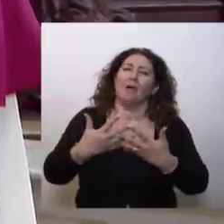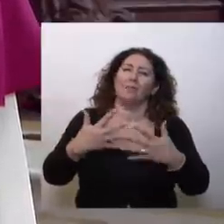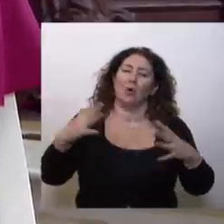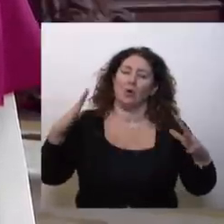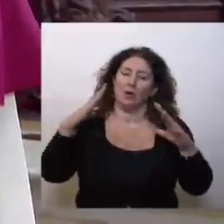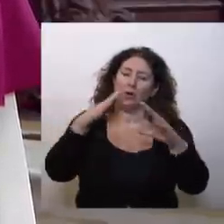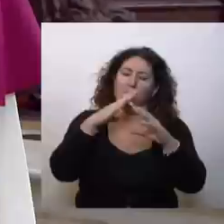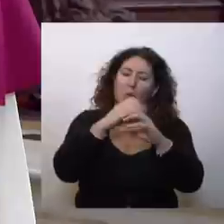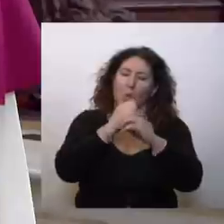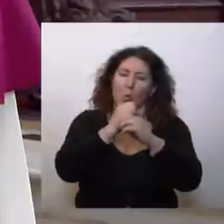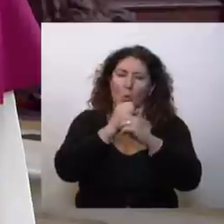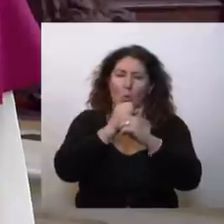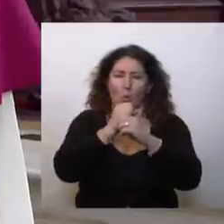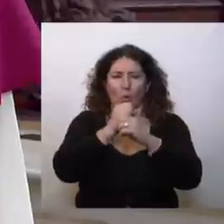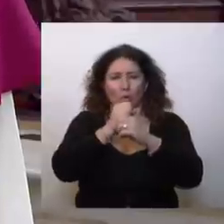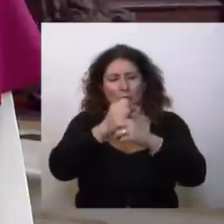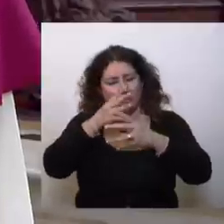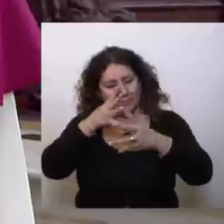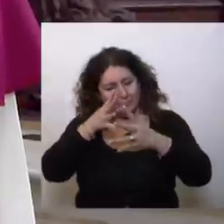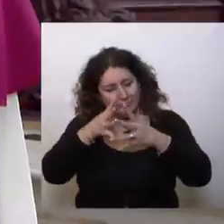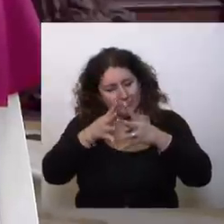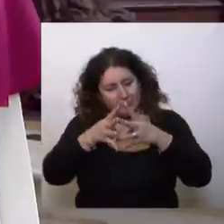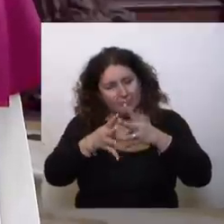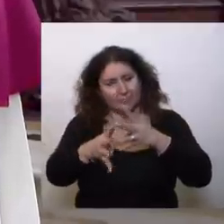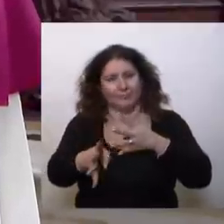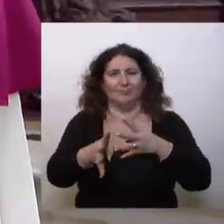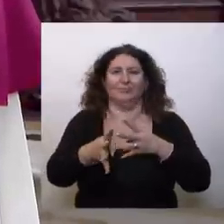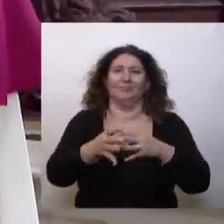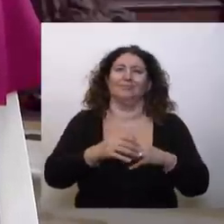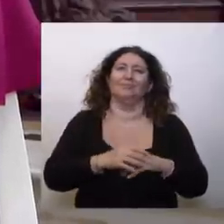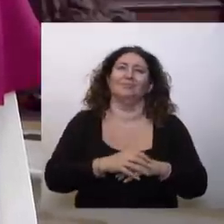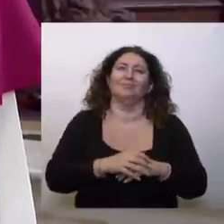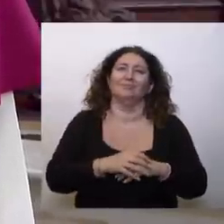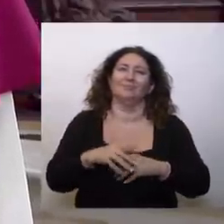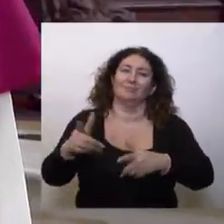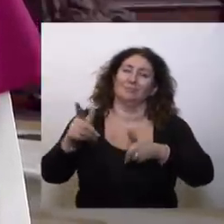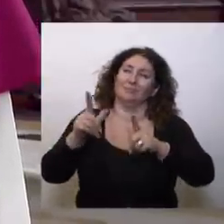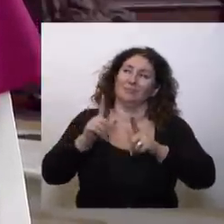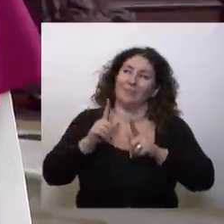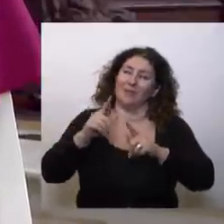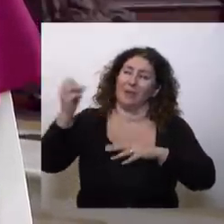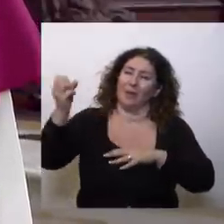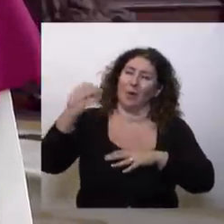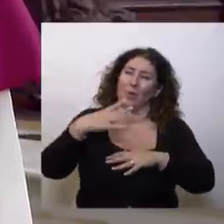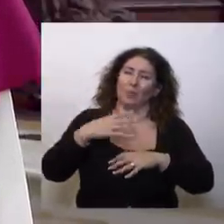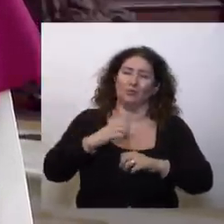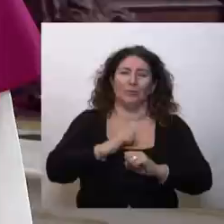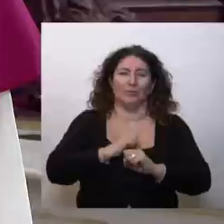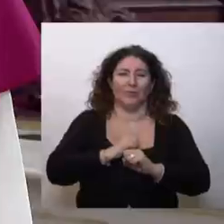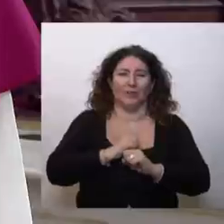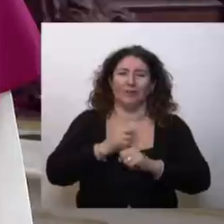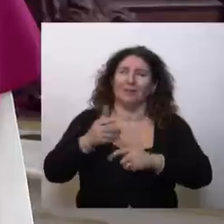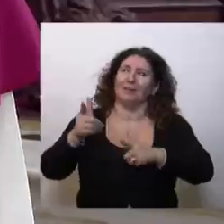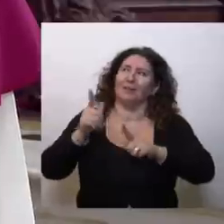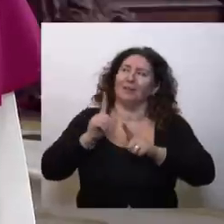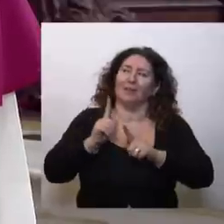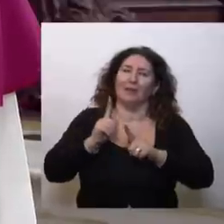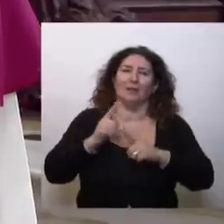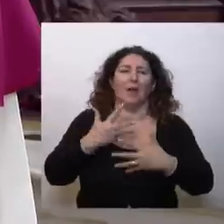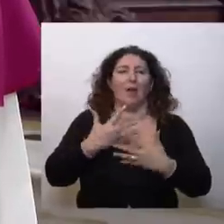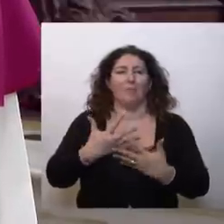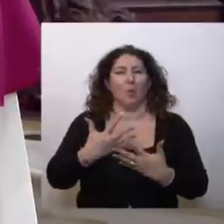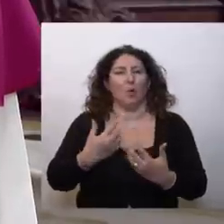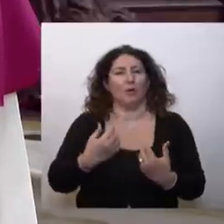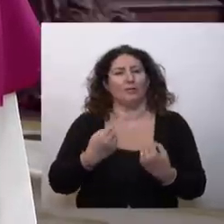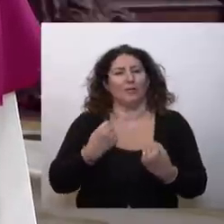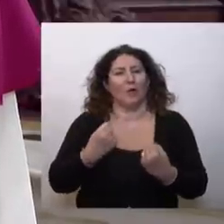estremo del male. Donaci la luce della fede, donaci la forza dell'amore, concedici di